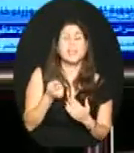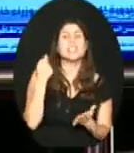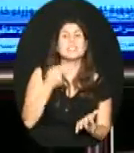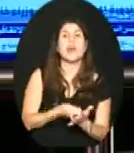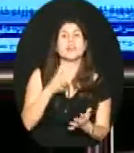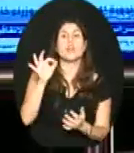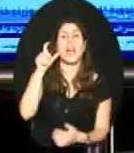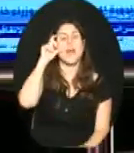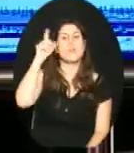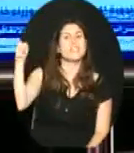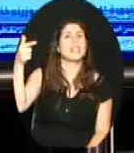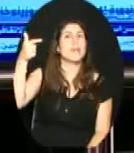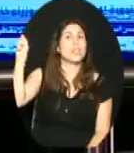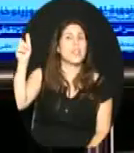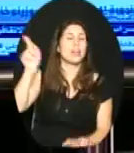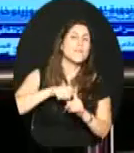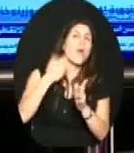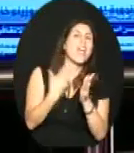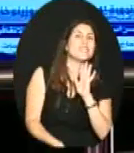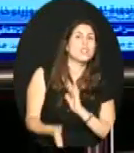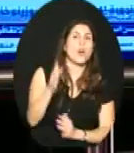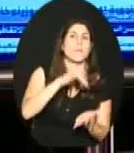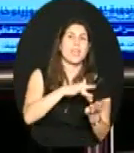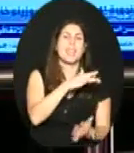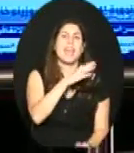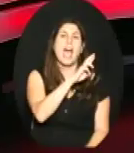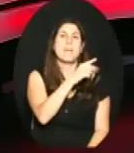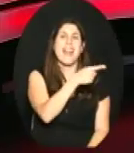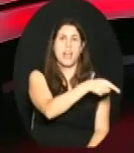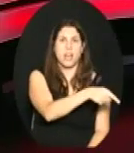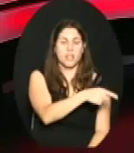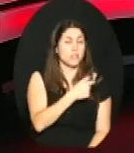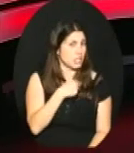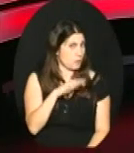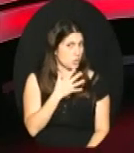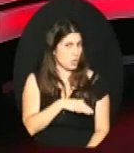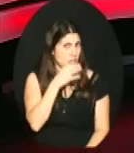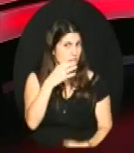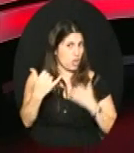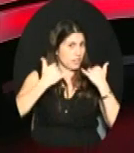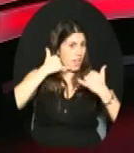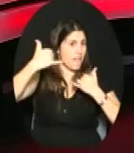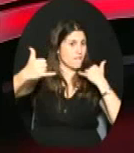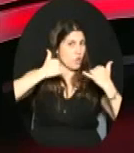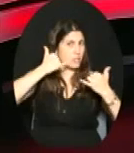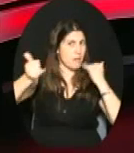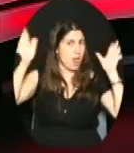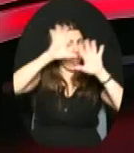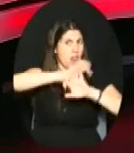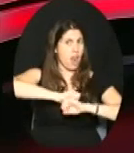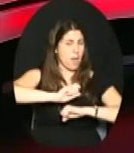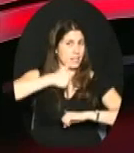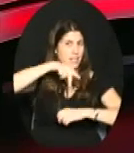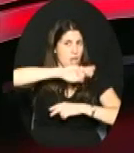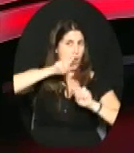אבו מאזן בג'דה לא יצא בהפסדו ברמאללה. אז אני רוצה לשאול אותך בכל זאת על הטלפונים שהוא הרים הלילה למנהיגי